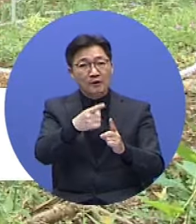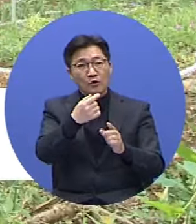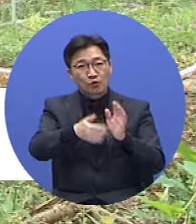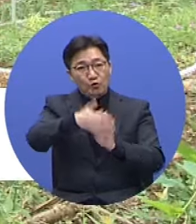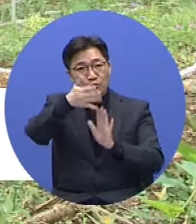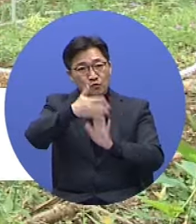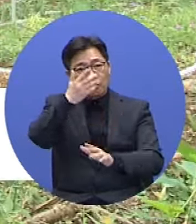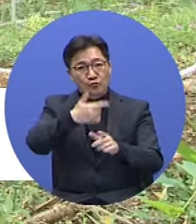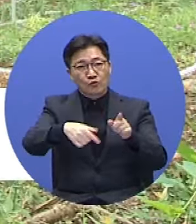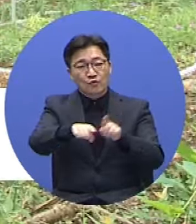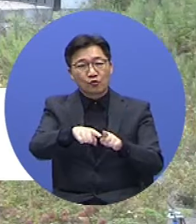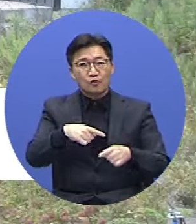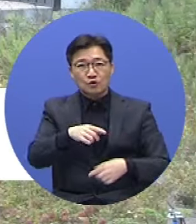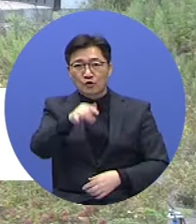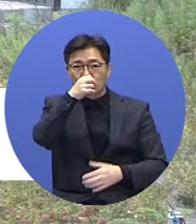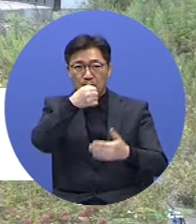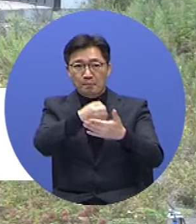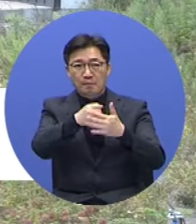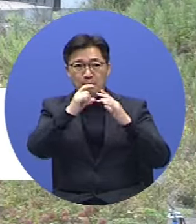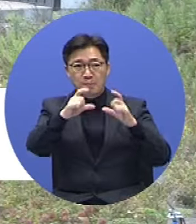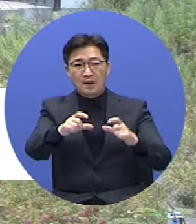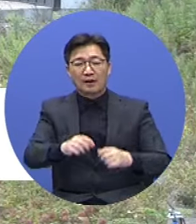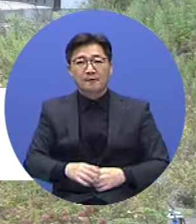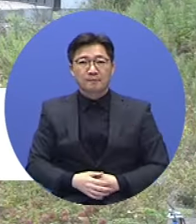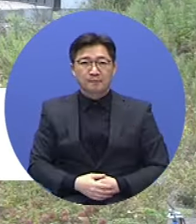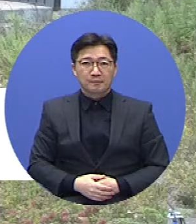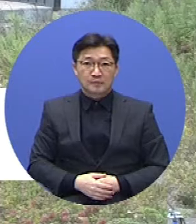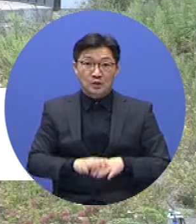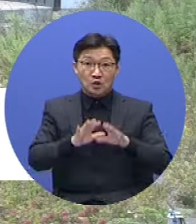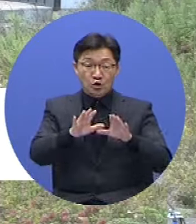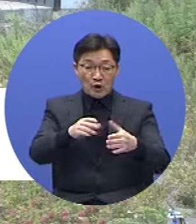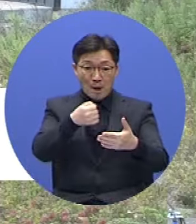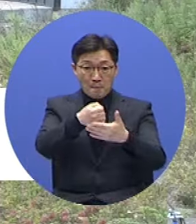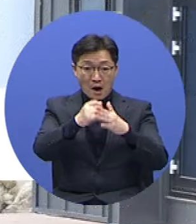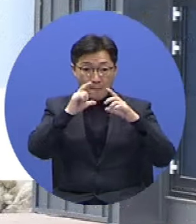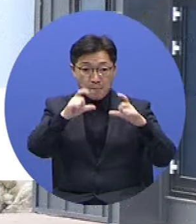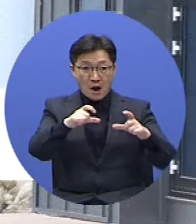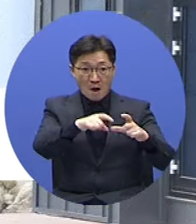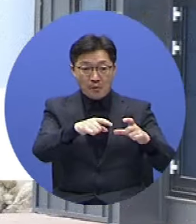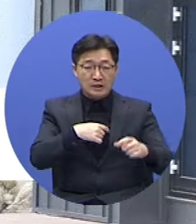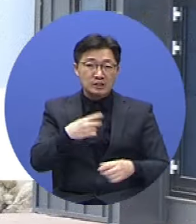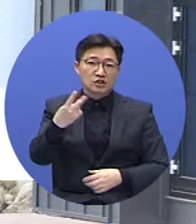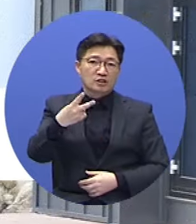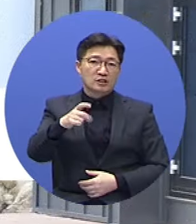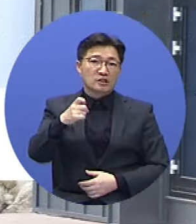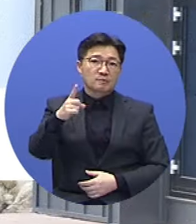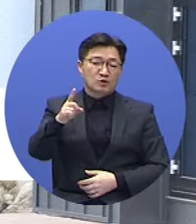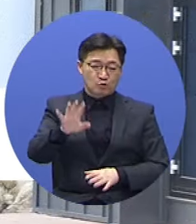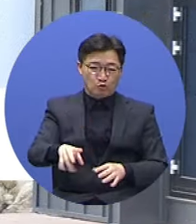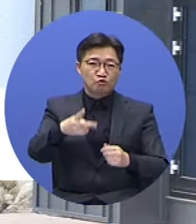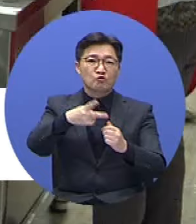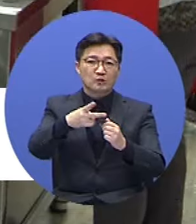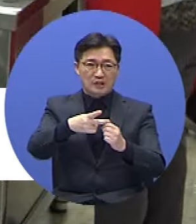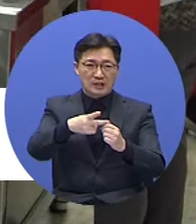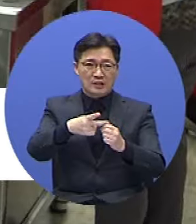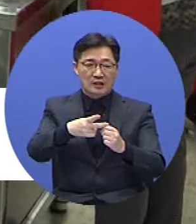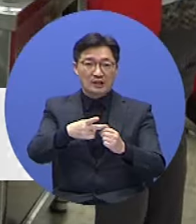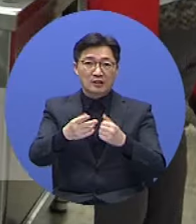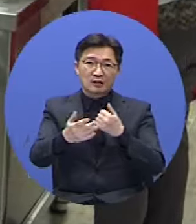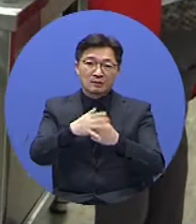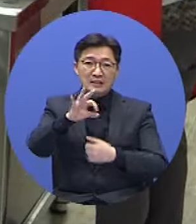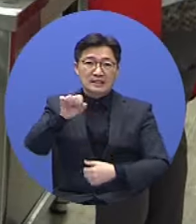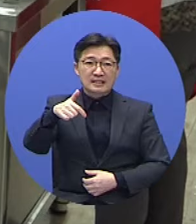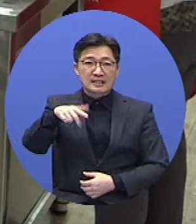인증하는 K-웰니스 도시로 선정됐습니다. 이번 선정은 지난 2021년에 이어 두 번째로